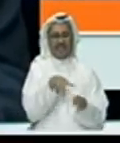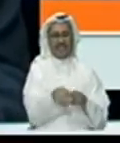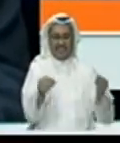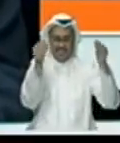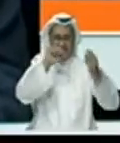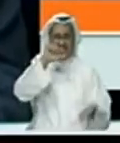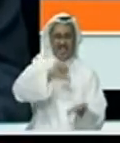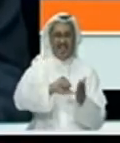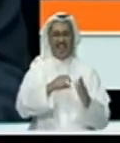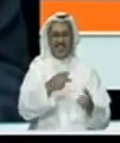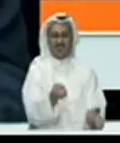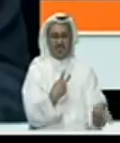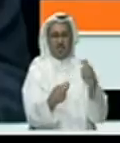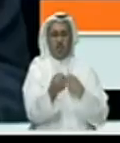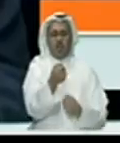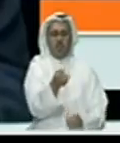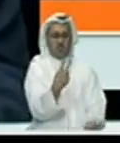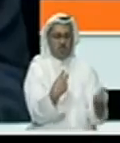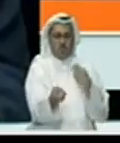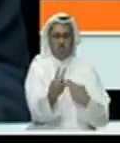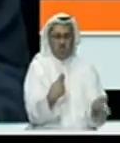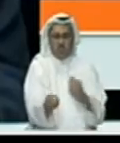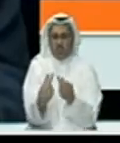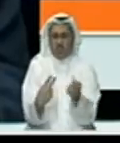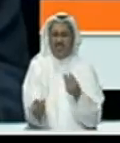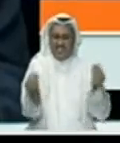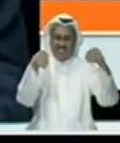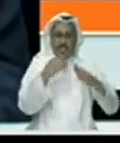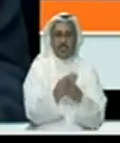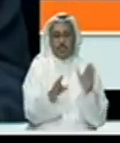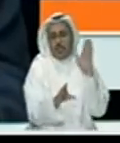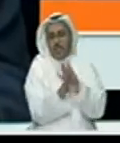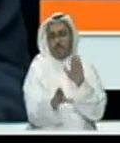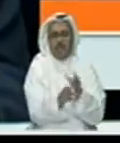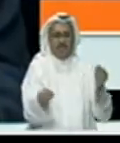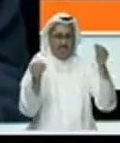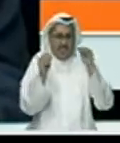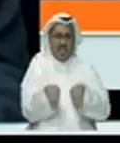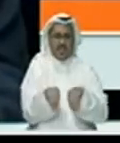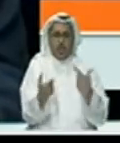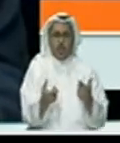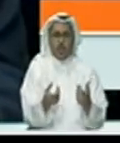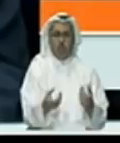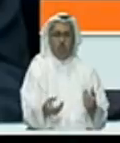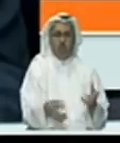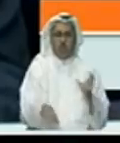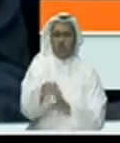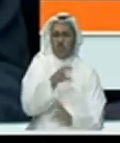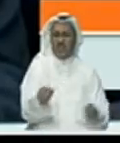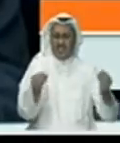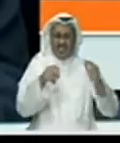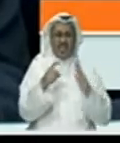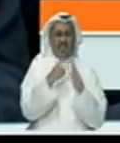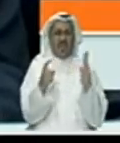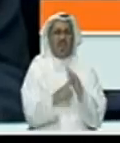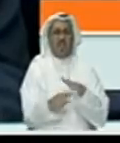يهدف لحرمان النظام من الأموال التي يستخدمها في تمويل ميليشياته، كما أشار لرغبة واشنطن أن يأتي هذا